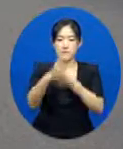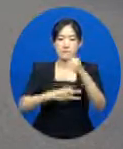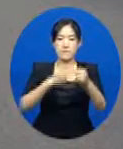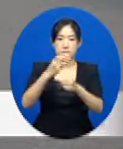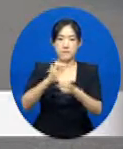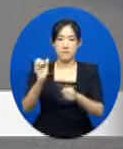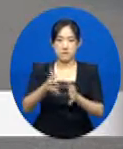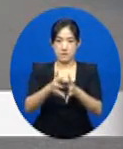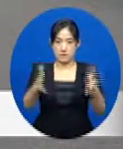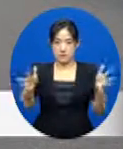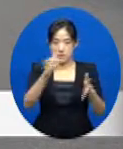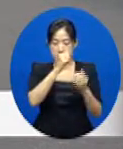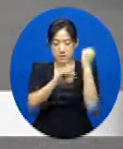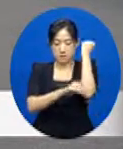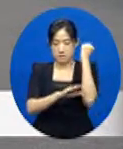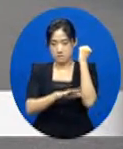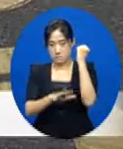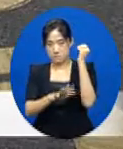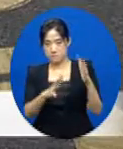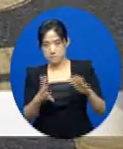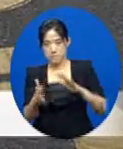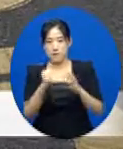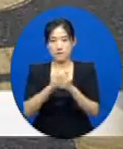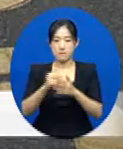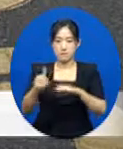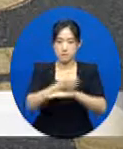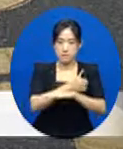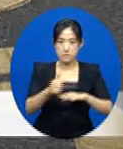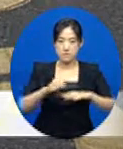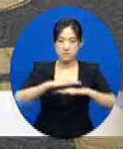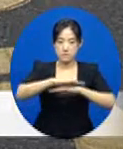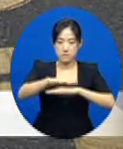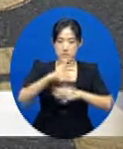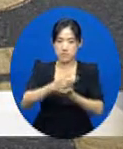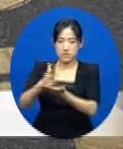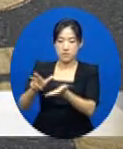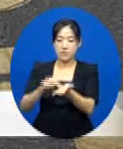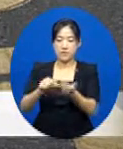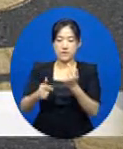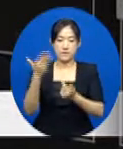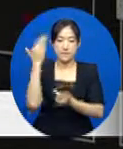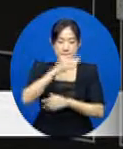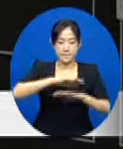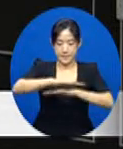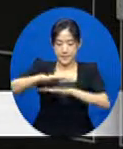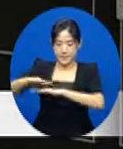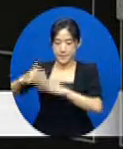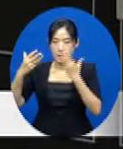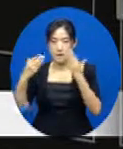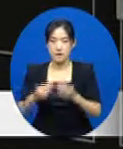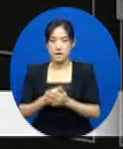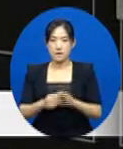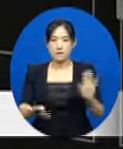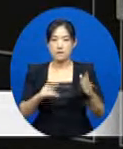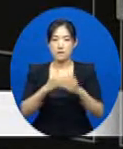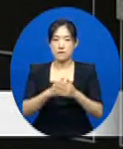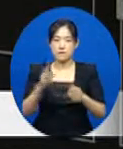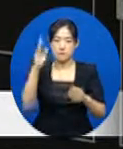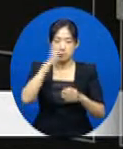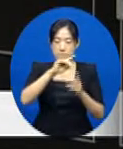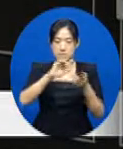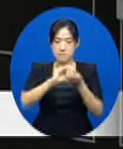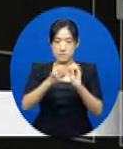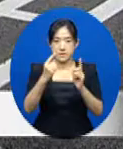공동주택인데요. 집안 치마된 출입도로와 지상 주차장을 아스콘으로 포장하고 훼손된 아파트 안내판을